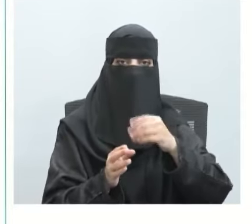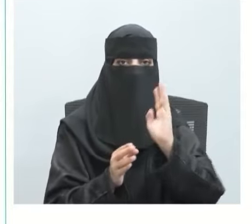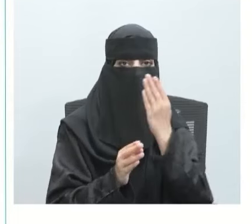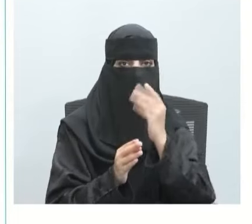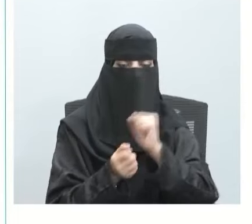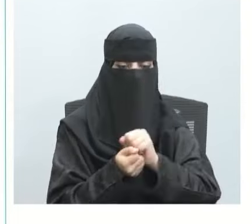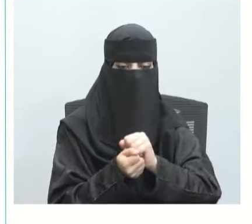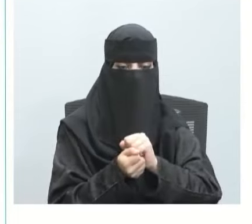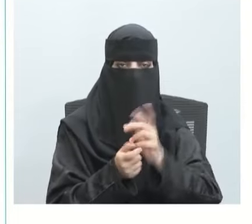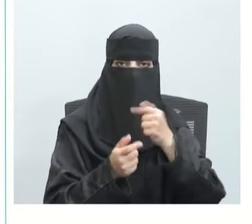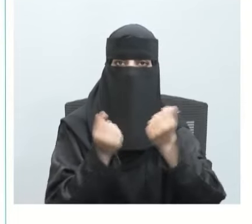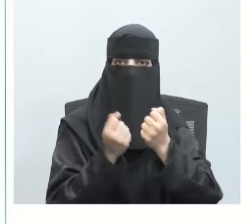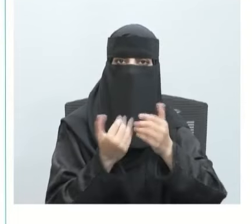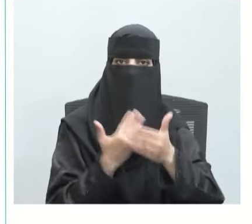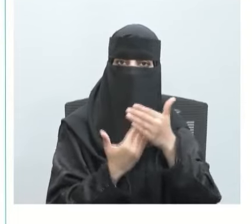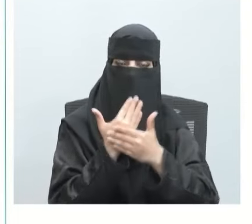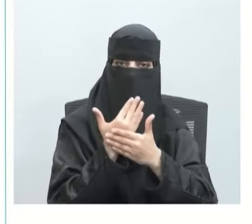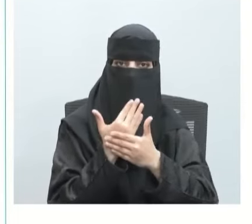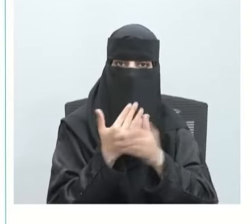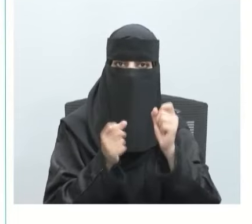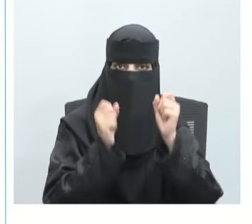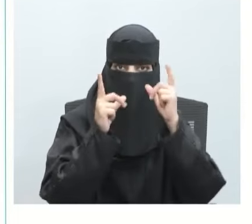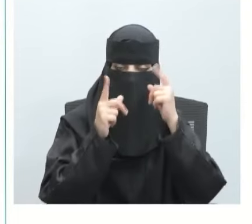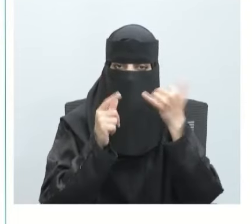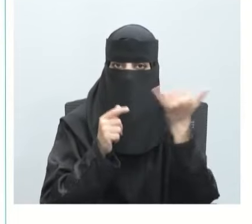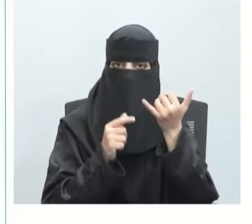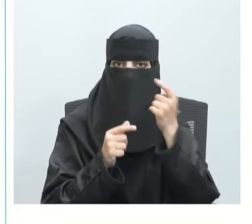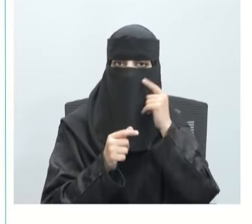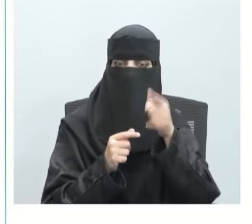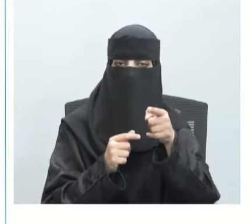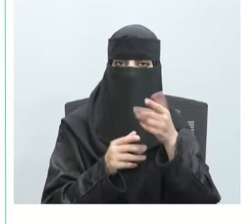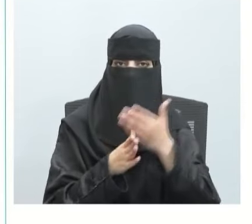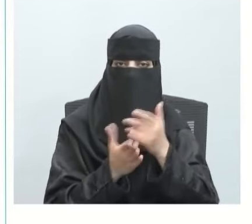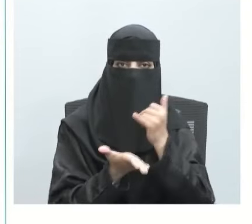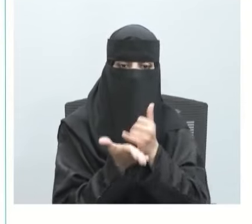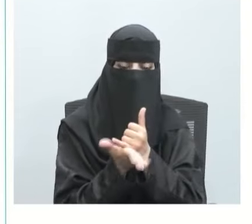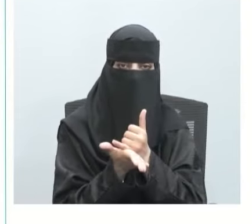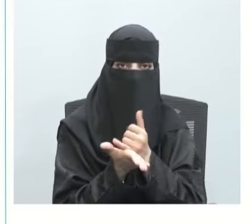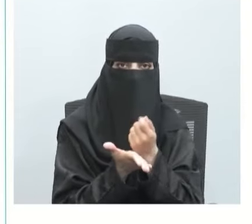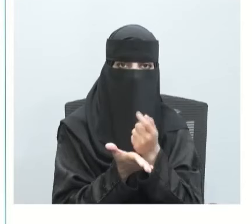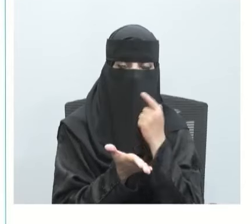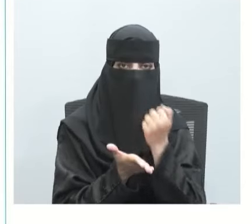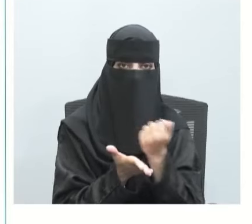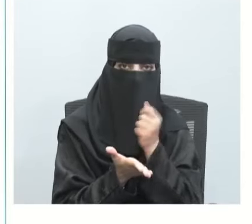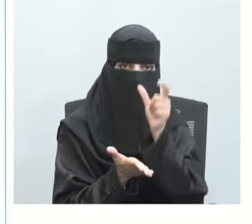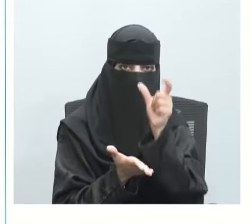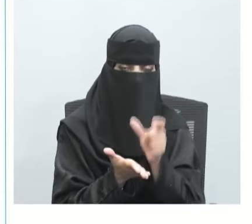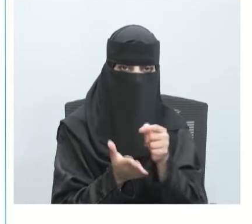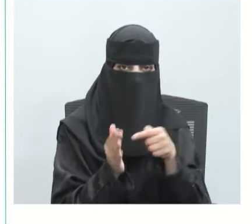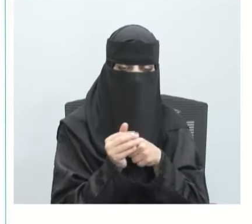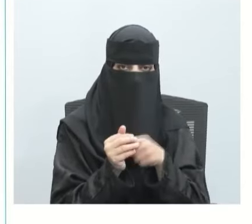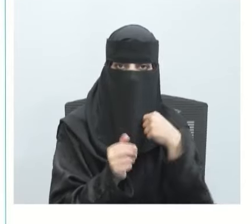جديده او غير ذلك وهذا من الوعي المالي والمسؤوليه الماليه لدى الفرد